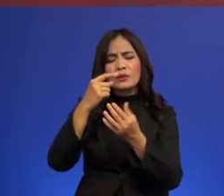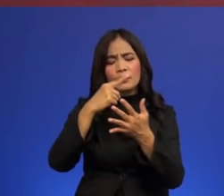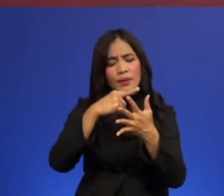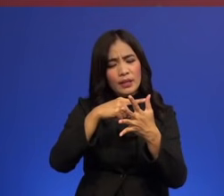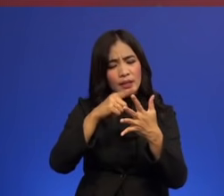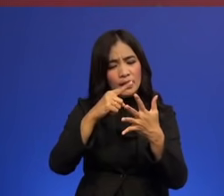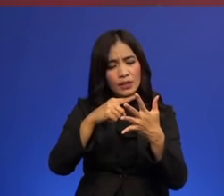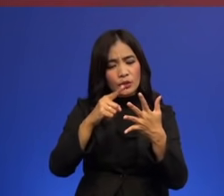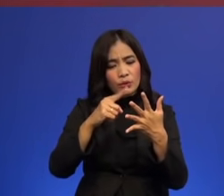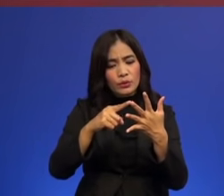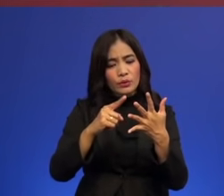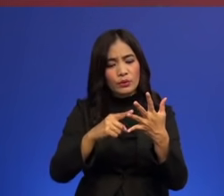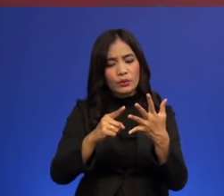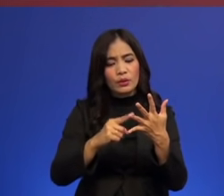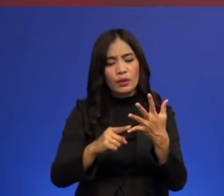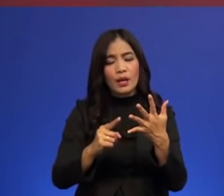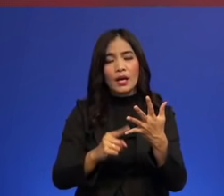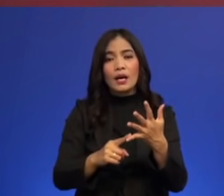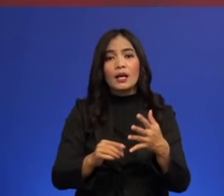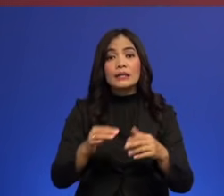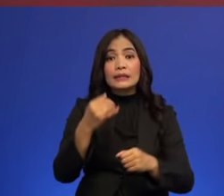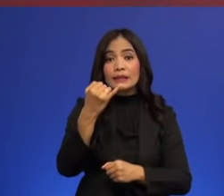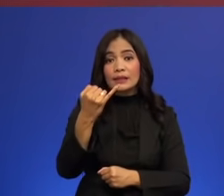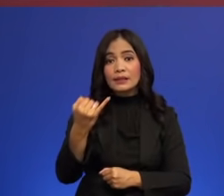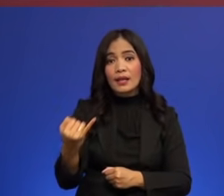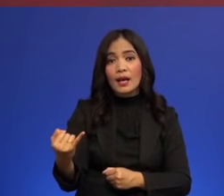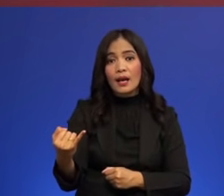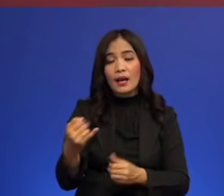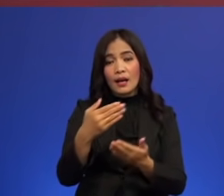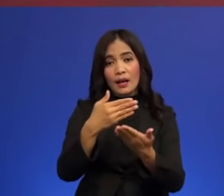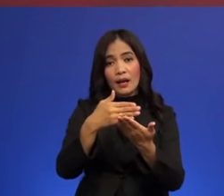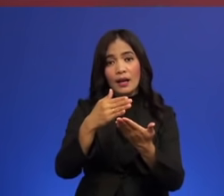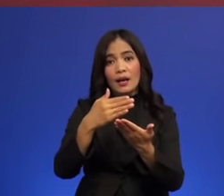ajarku menghitung sisa